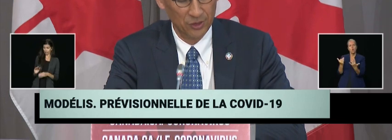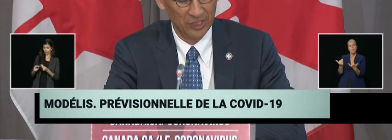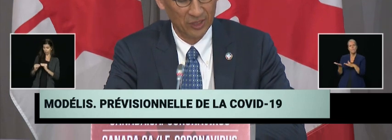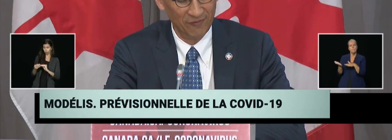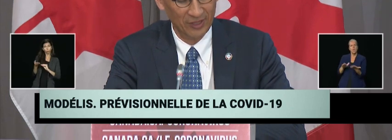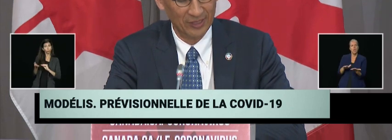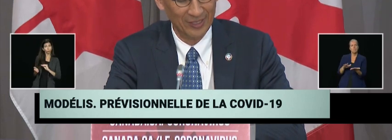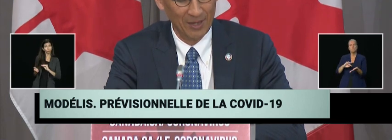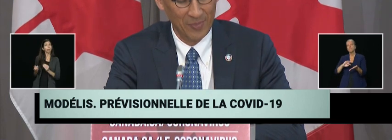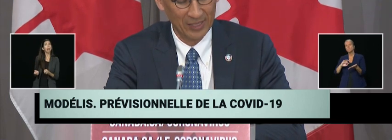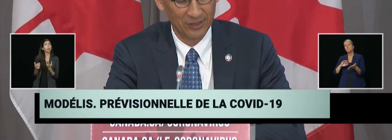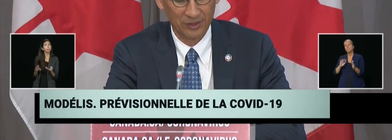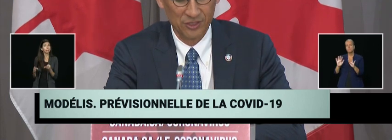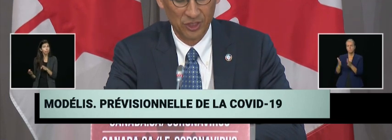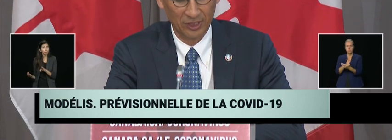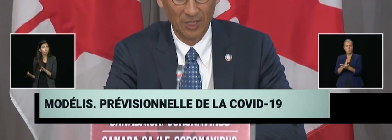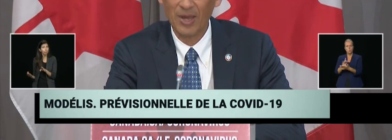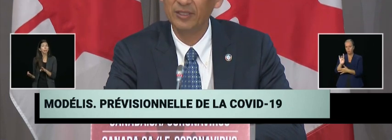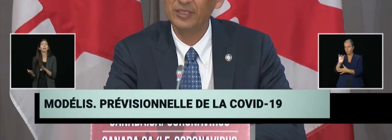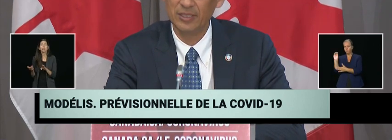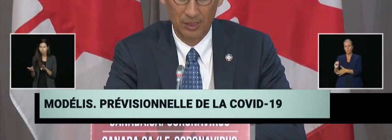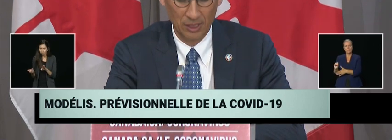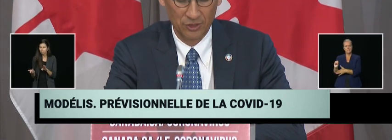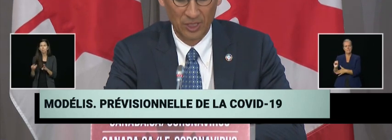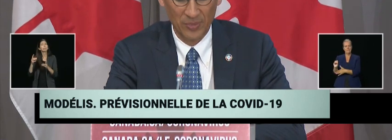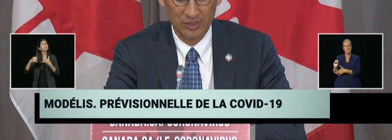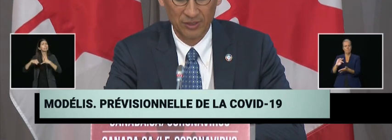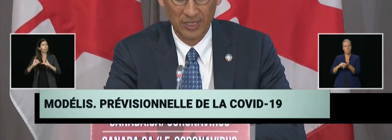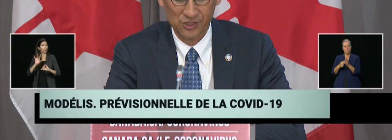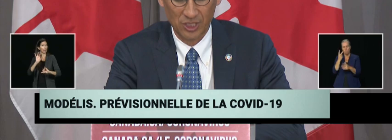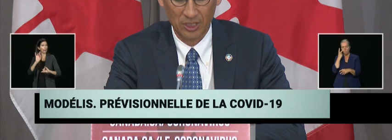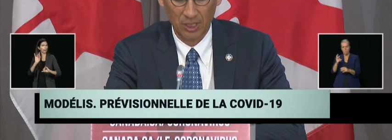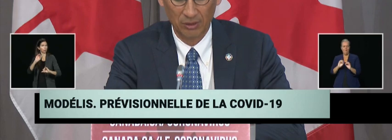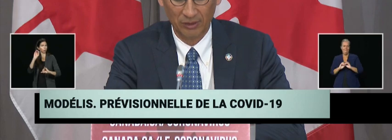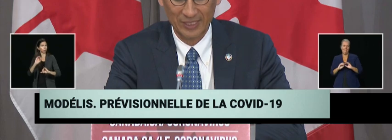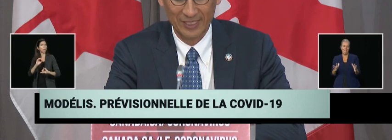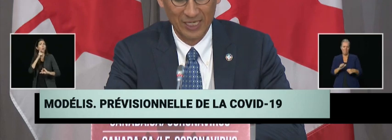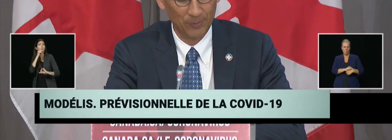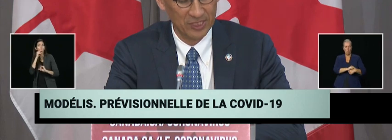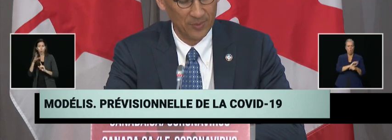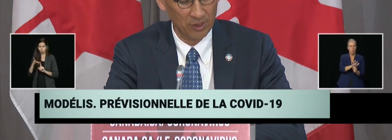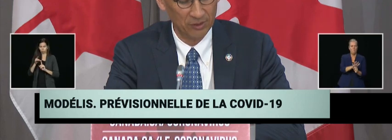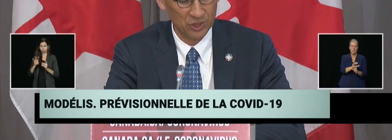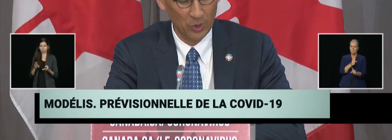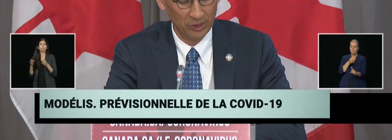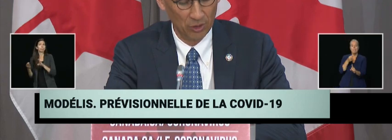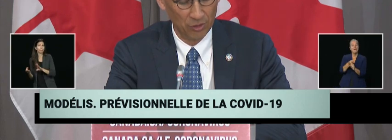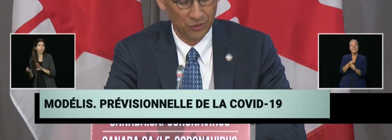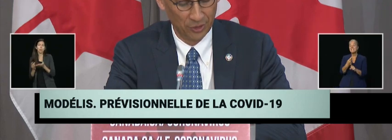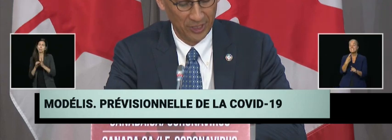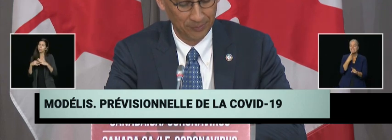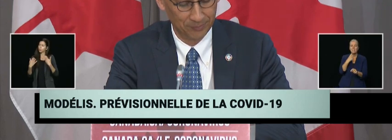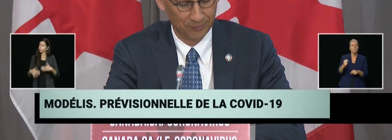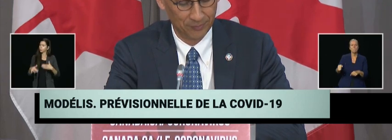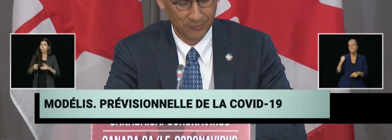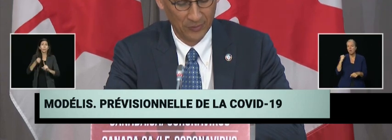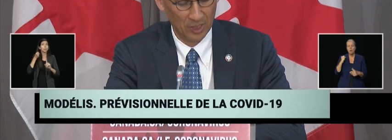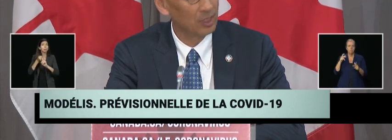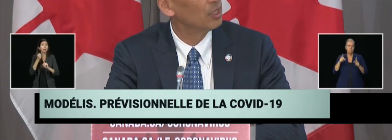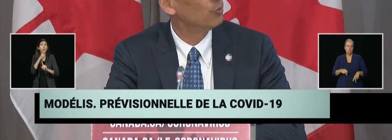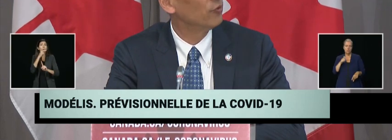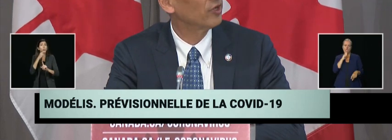ce qui reflète l'impact tragique de la maladie sur les personnes âgées dans des établissements de soins de longue durée.